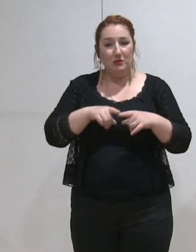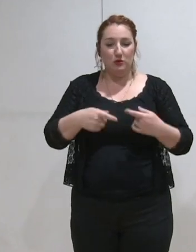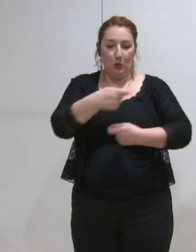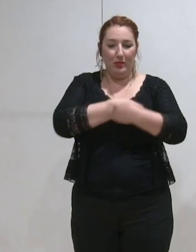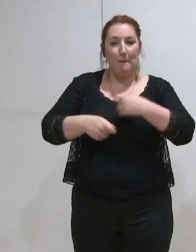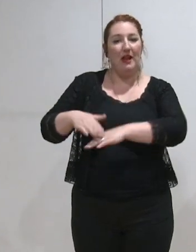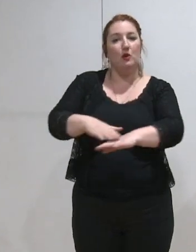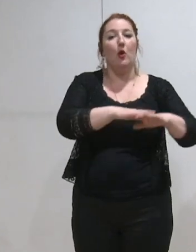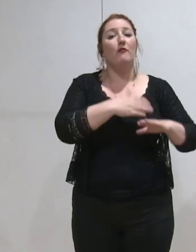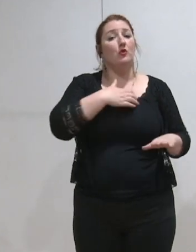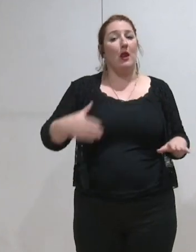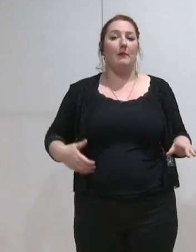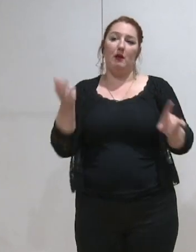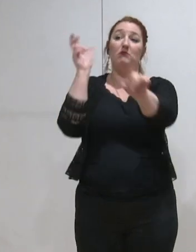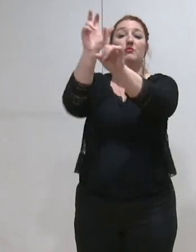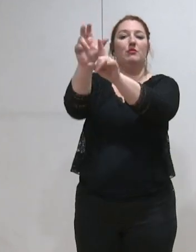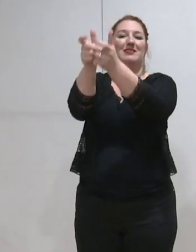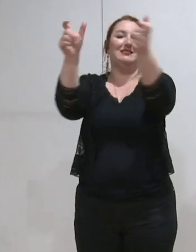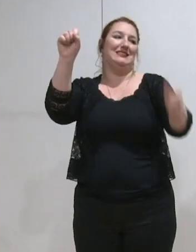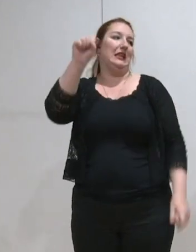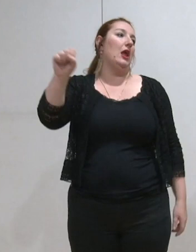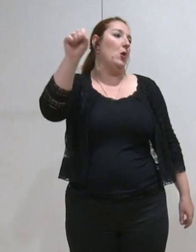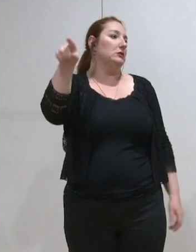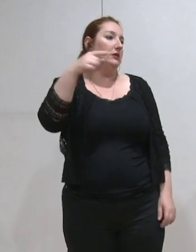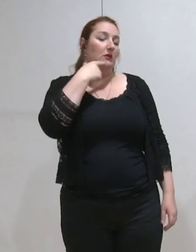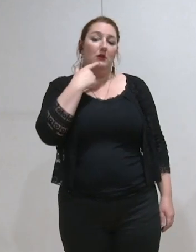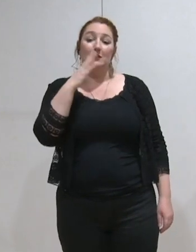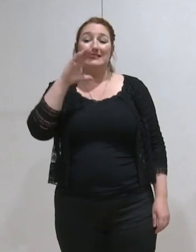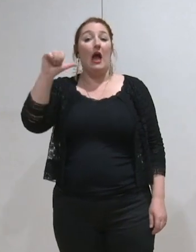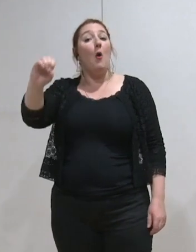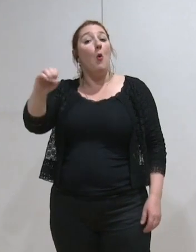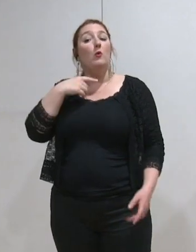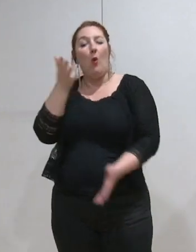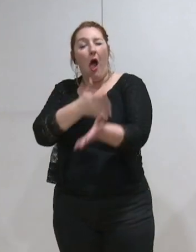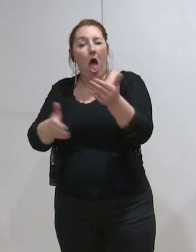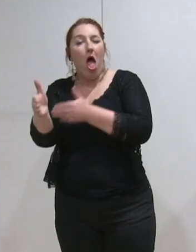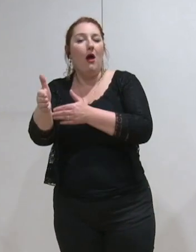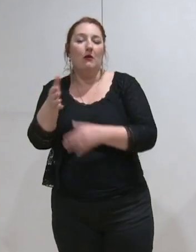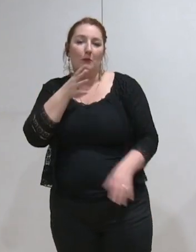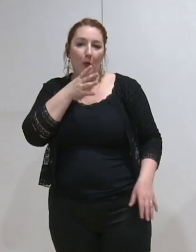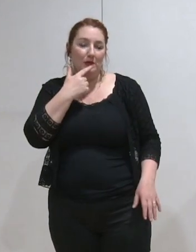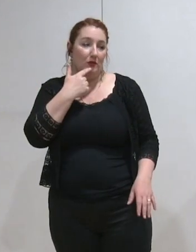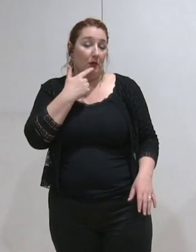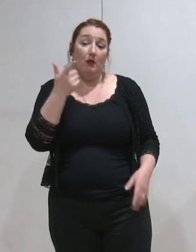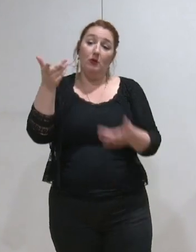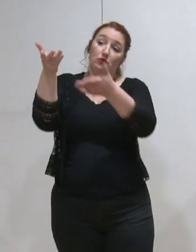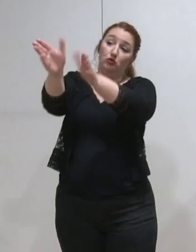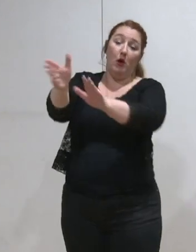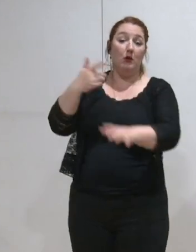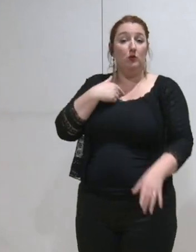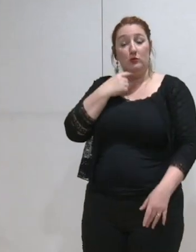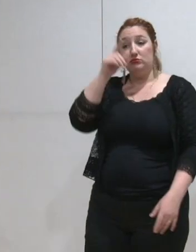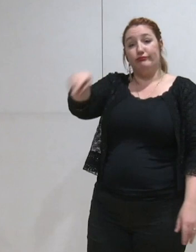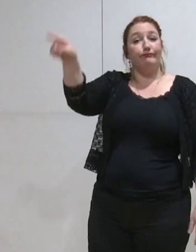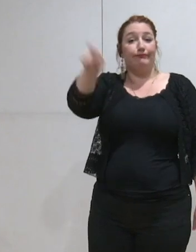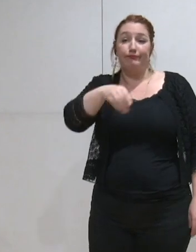loi à savoir que sauf à truander les procédures de la CAO nous ne pouvions pas revenir sur le choix qui a été effecté effectué dans le